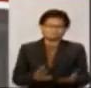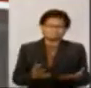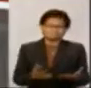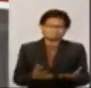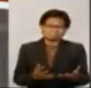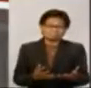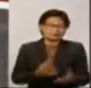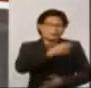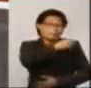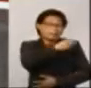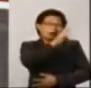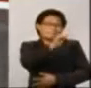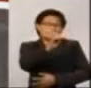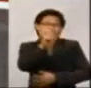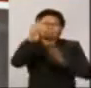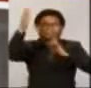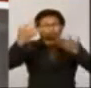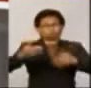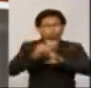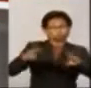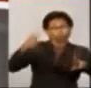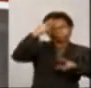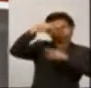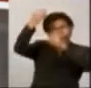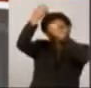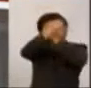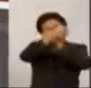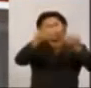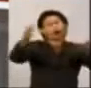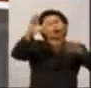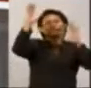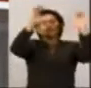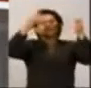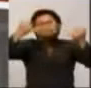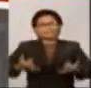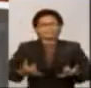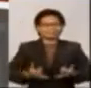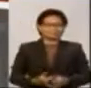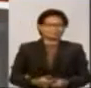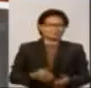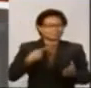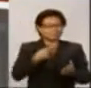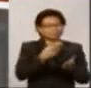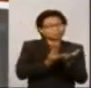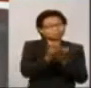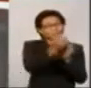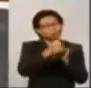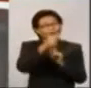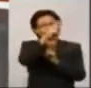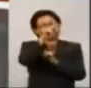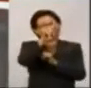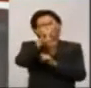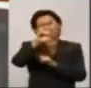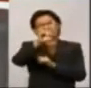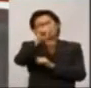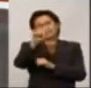Nampaknya pegawai Met Malaysia sudah bersedia untuk berkongsi maklumat cuaca semasa. Kita akan terus bersama Nur Izzati Zahara.